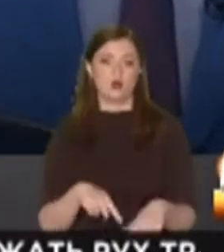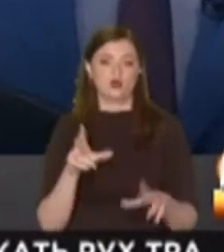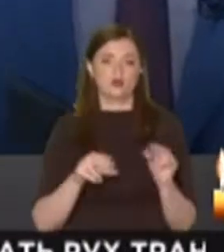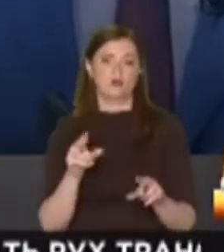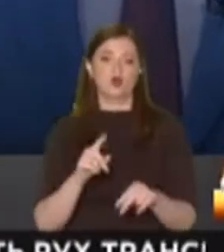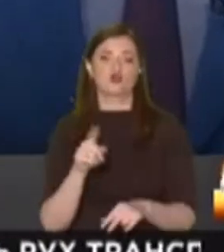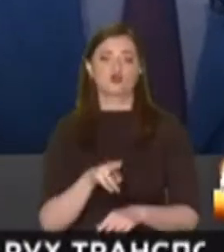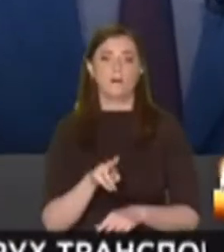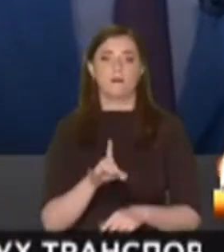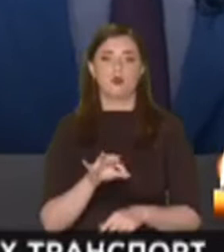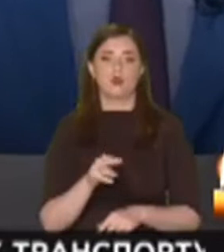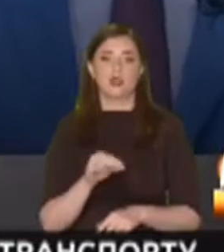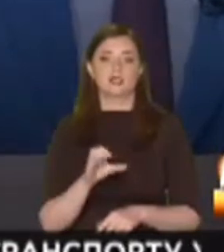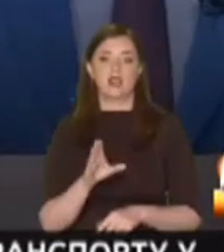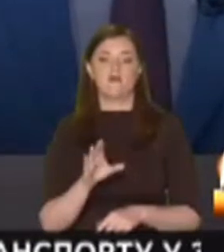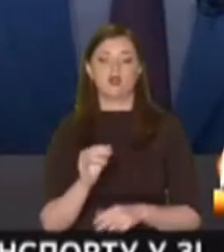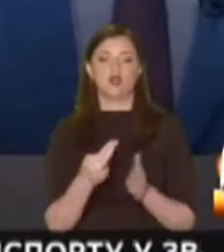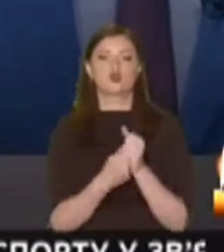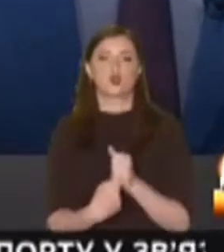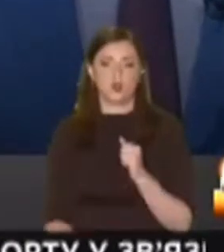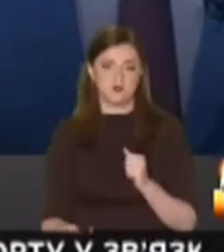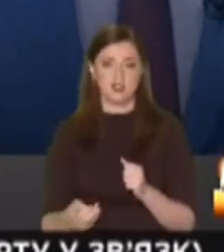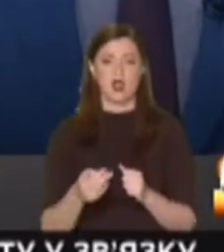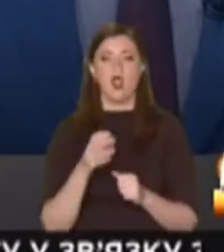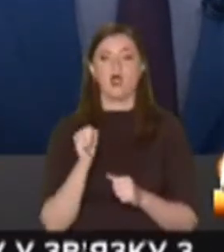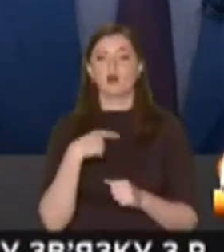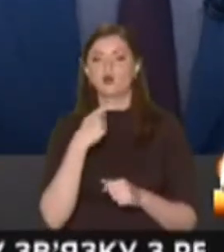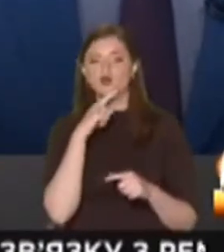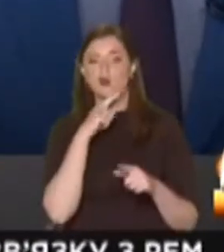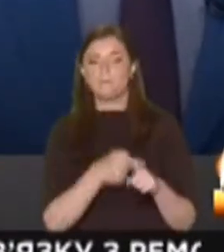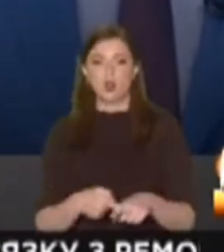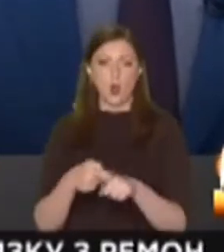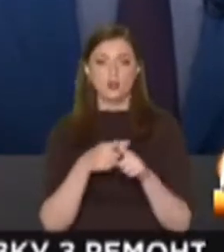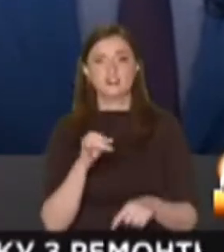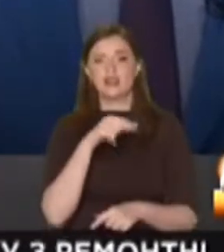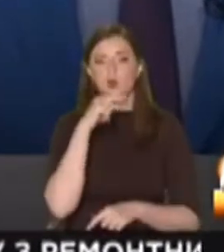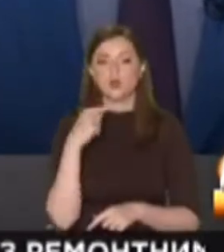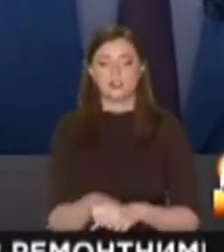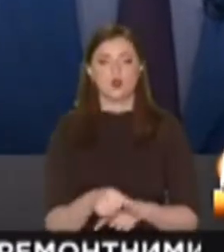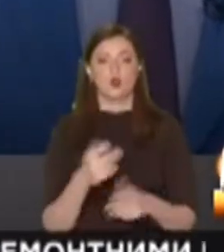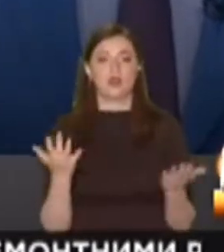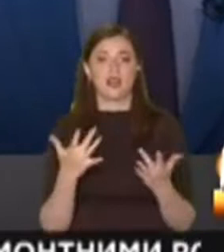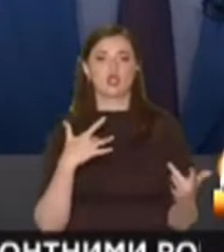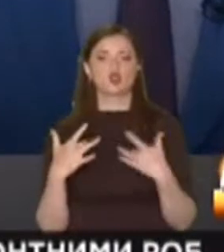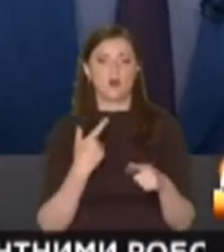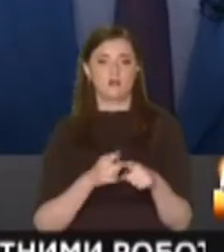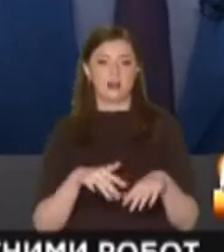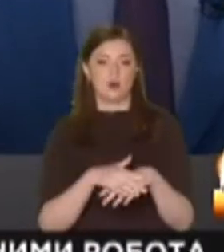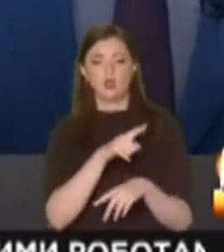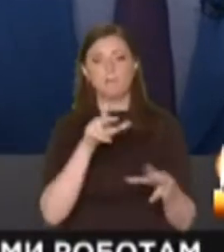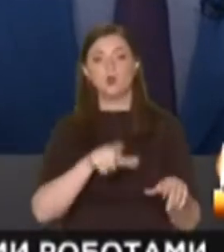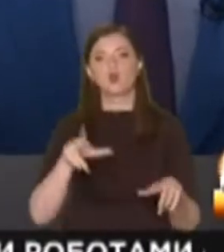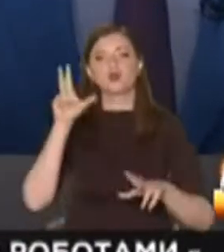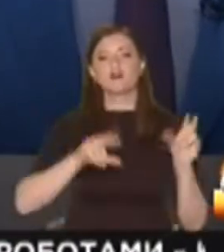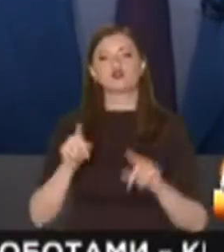Протасевич здувся, розумієте? А я вже мовчу про Білорусію і Росію, на яке це все шоу розраховане. Ну, слухайте, там люди вважають, що типа